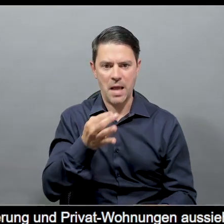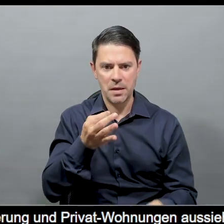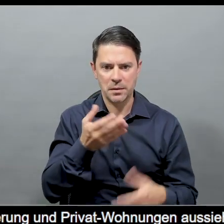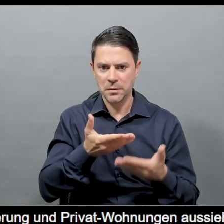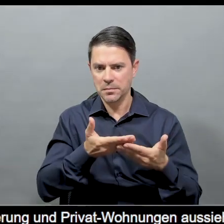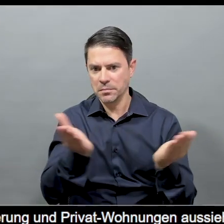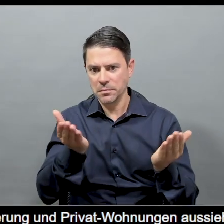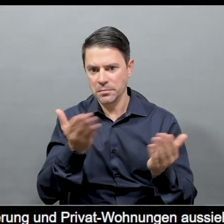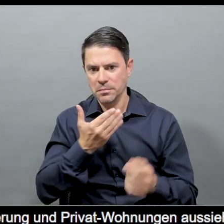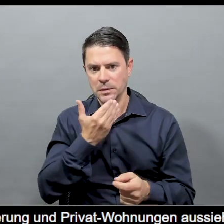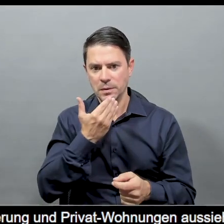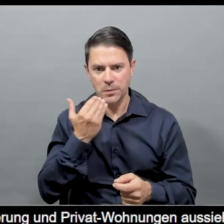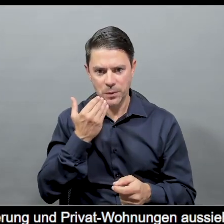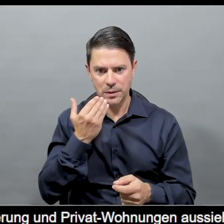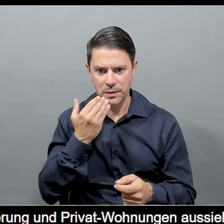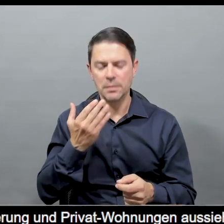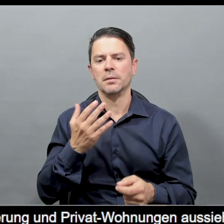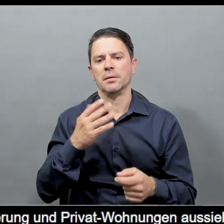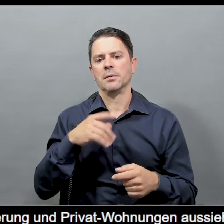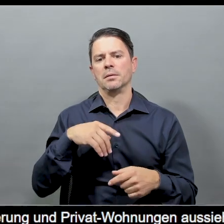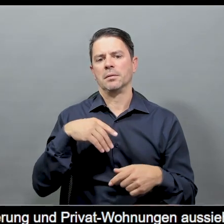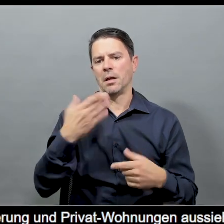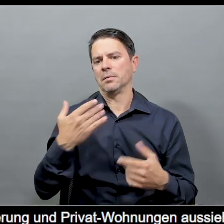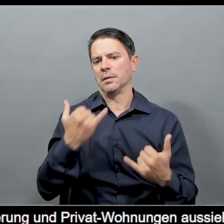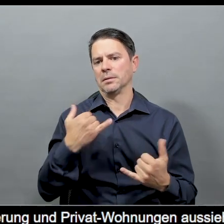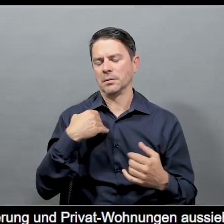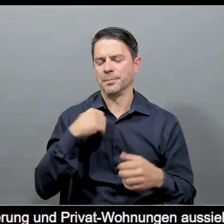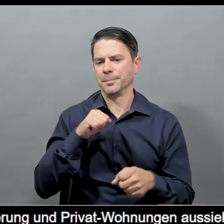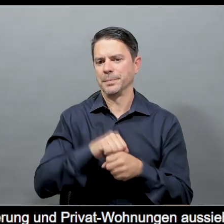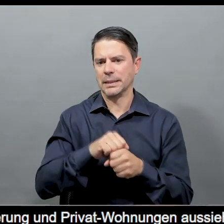Vielen Dank. Weitere Fragen sehe ich nicht. Damit schließe ich die Pressekonferenz.